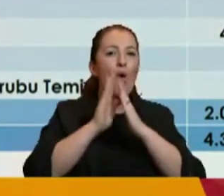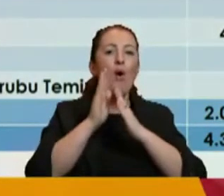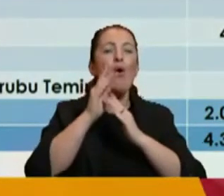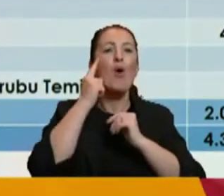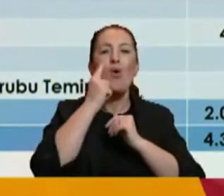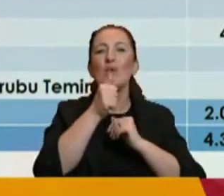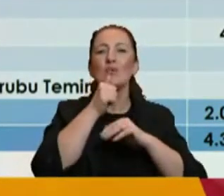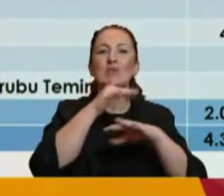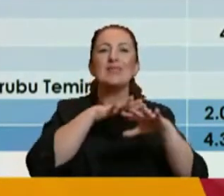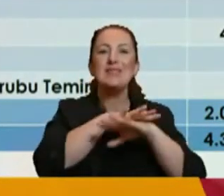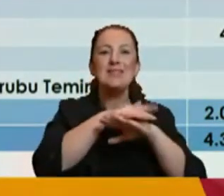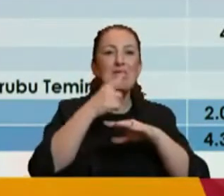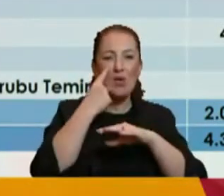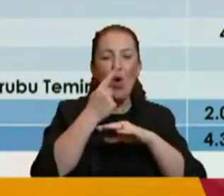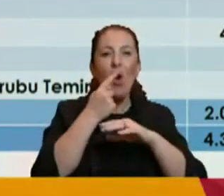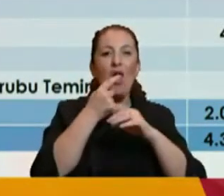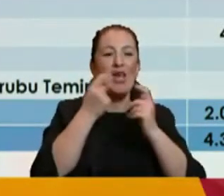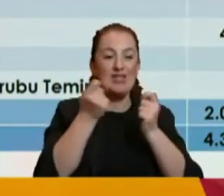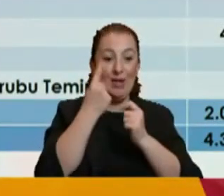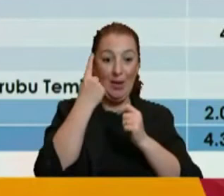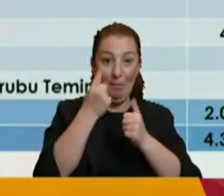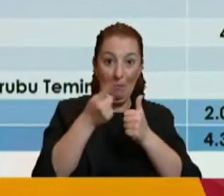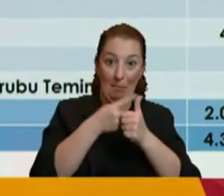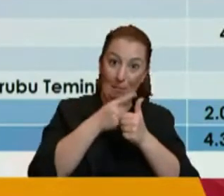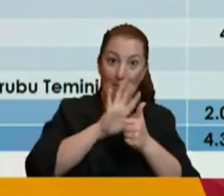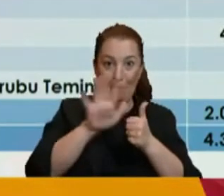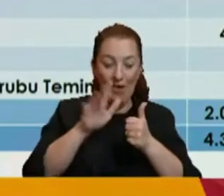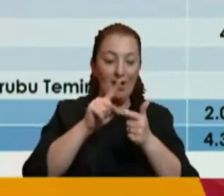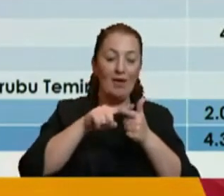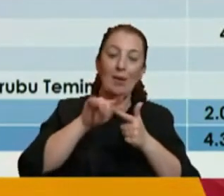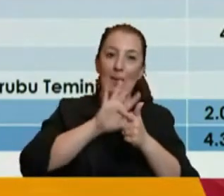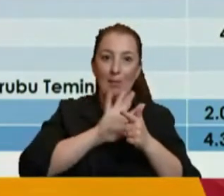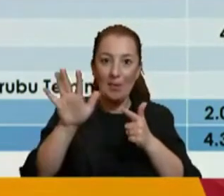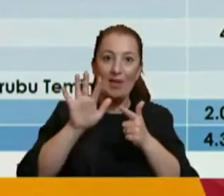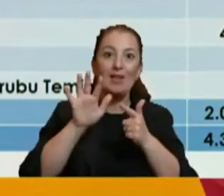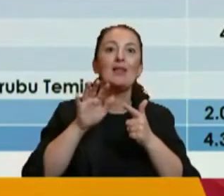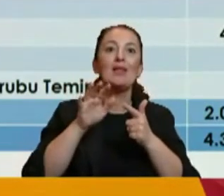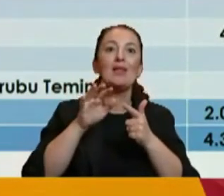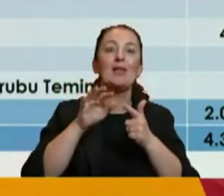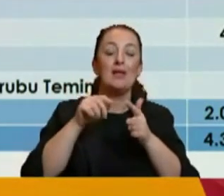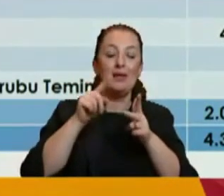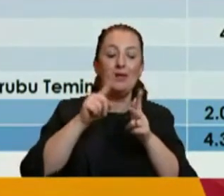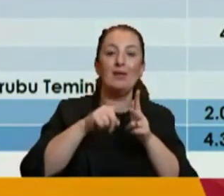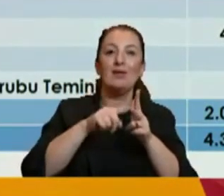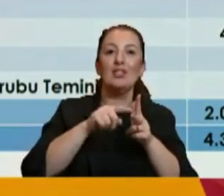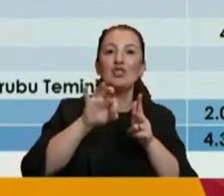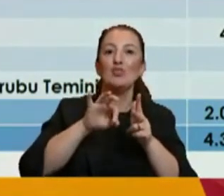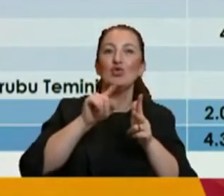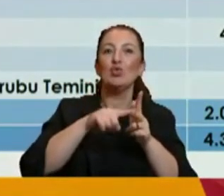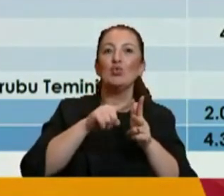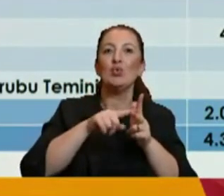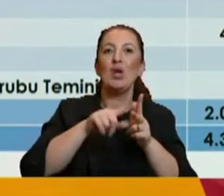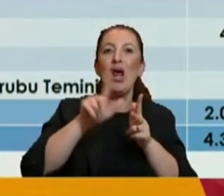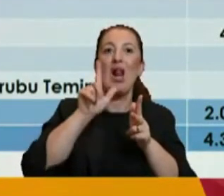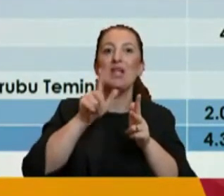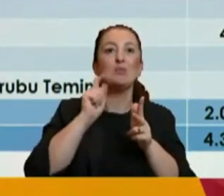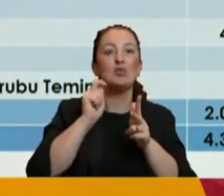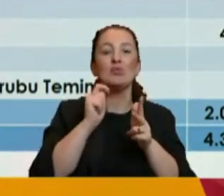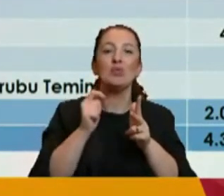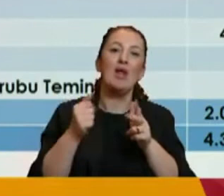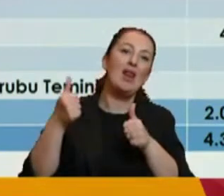cinsin 3. kademesi bakın ikinci kademe daha geçen yıl devreye aldık şu anda ihtiyaç olduğundan 3. kademede